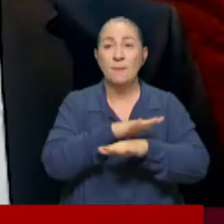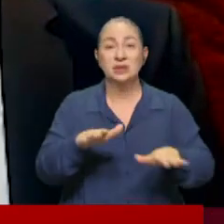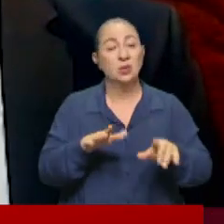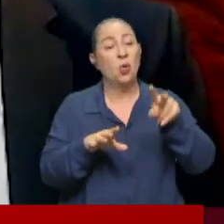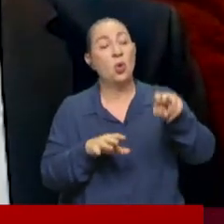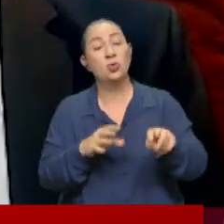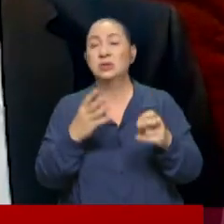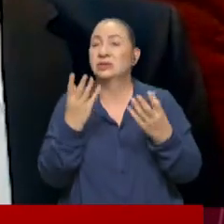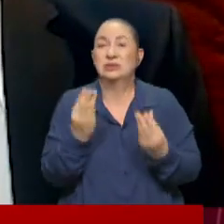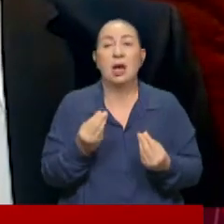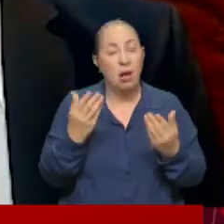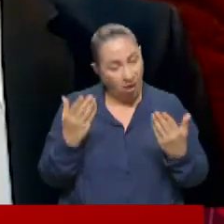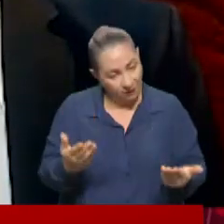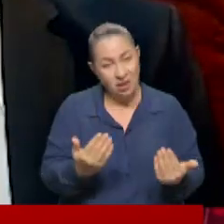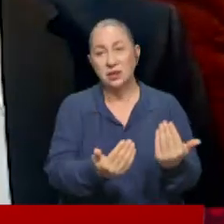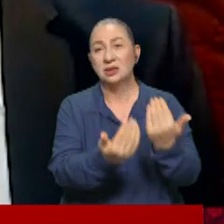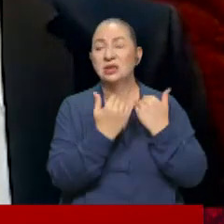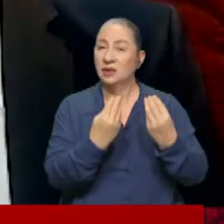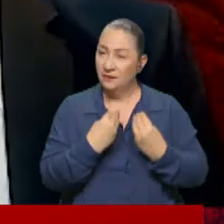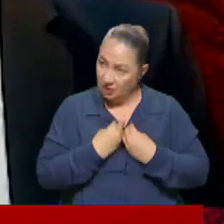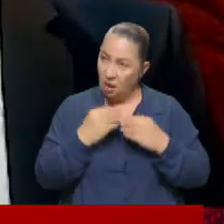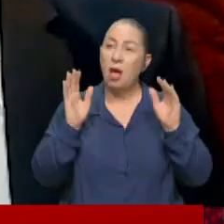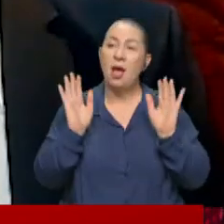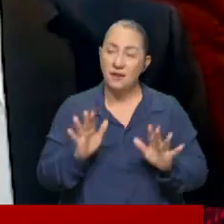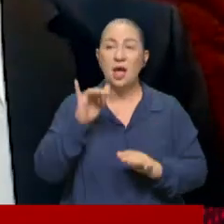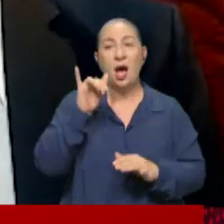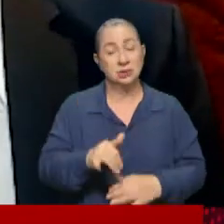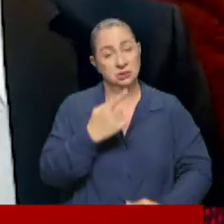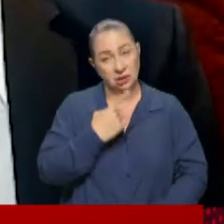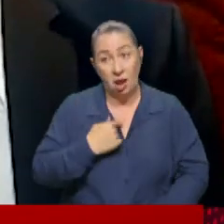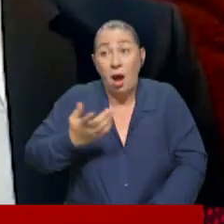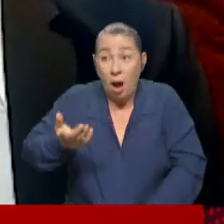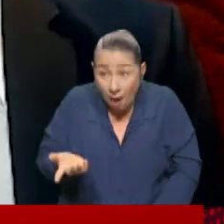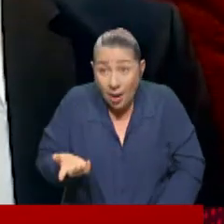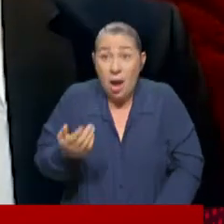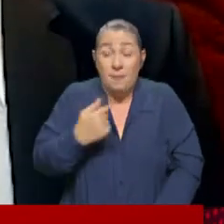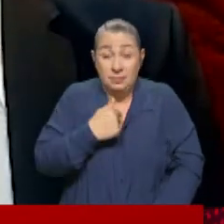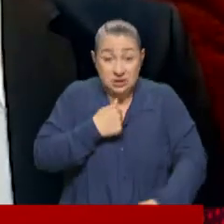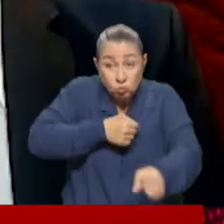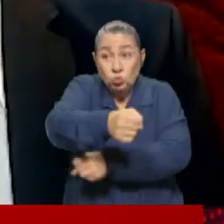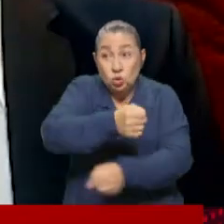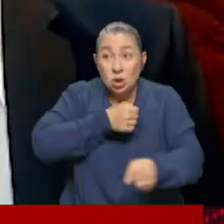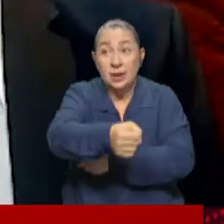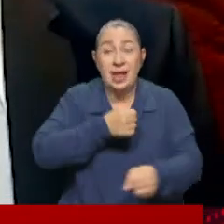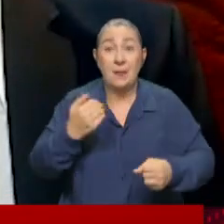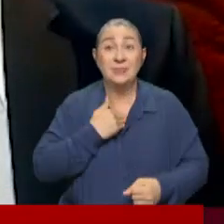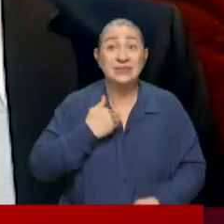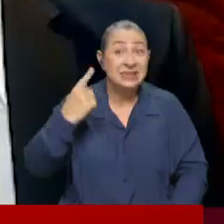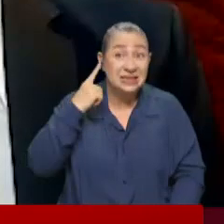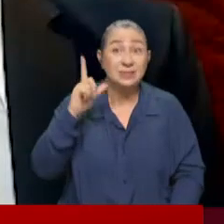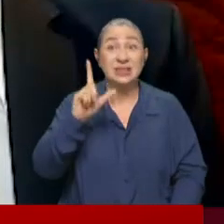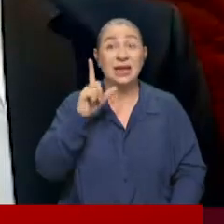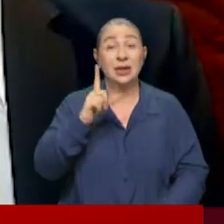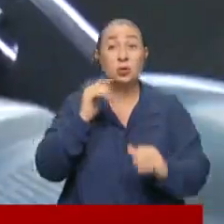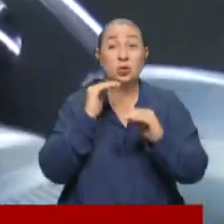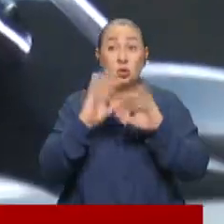bir ucunda olması, evet destek verdiler, evet haklısınız dediler ama biziz yani orada bizi dinlemesi